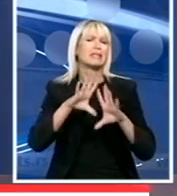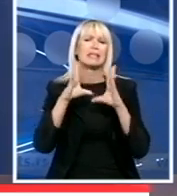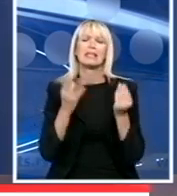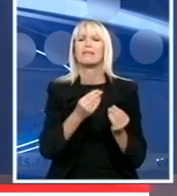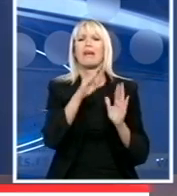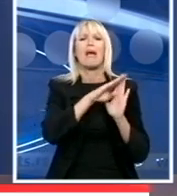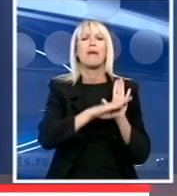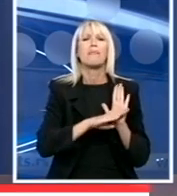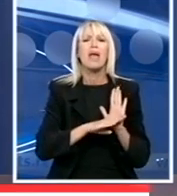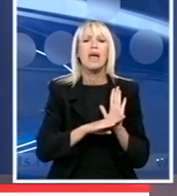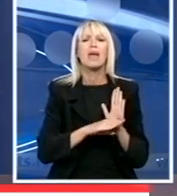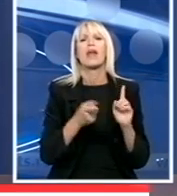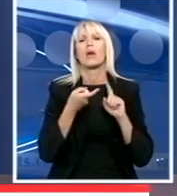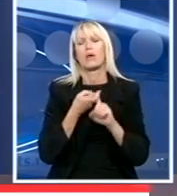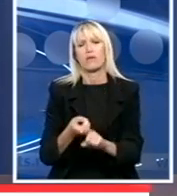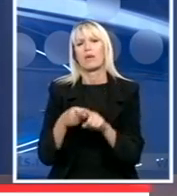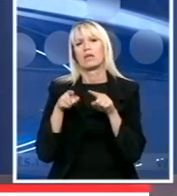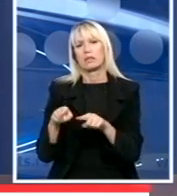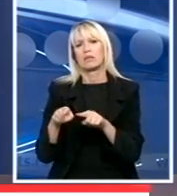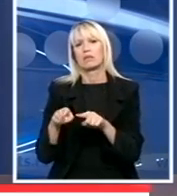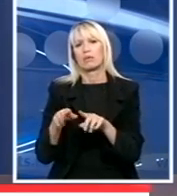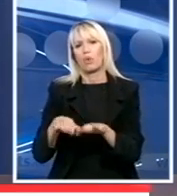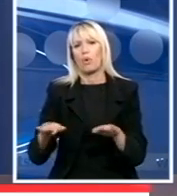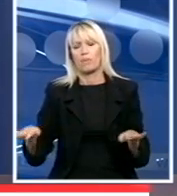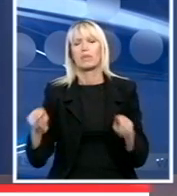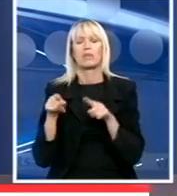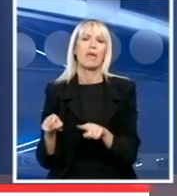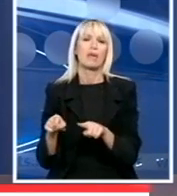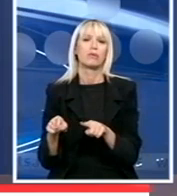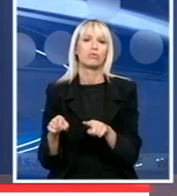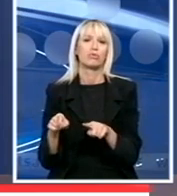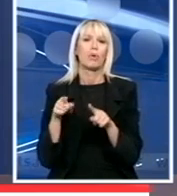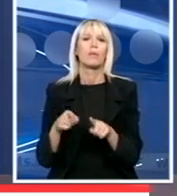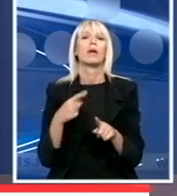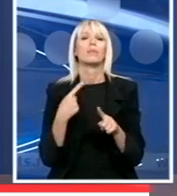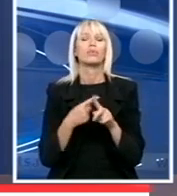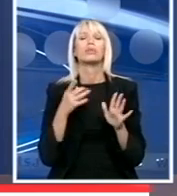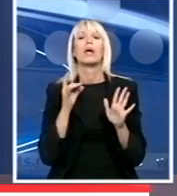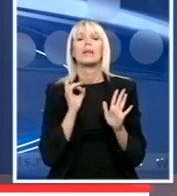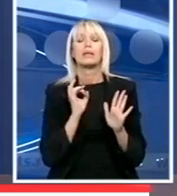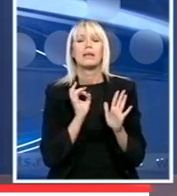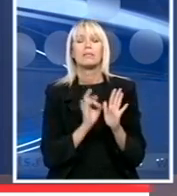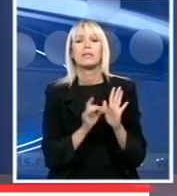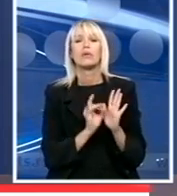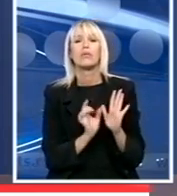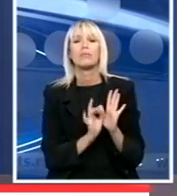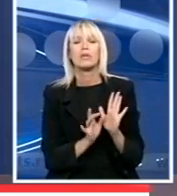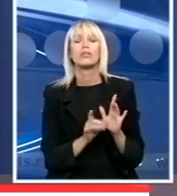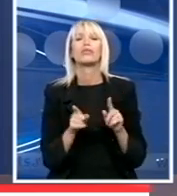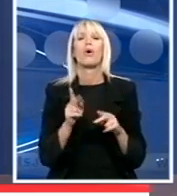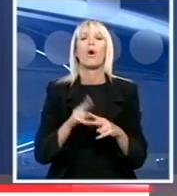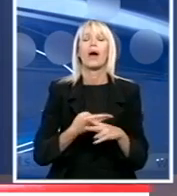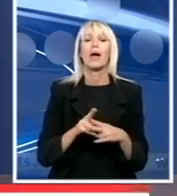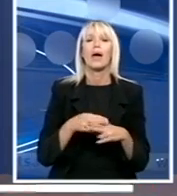tom temom i tim situacijama, i da se ubrzano pristupi